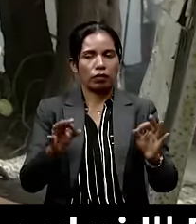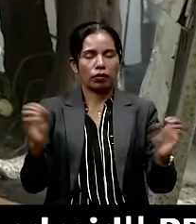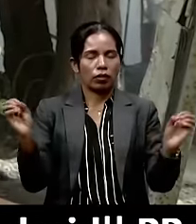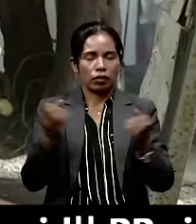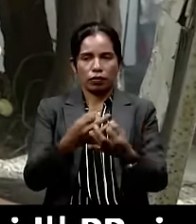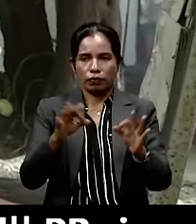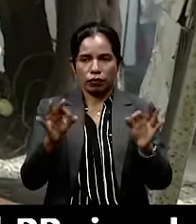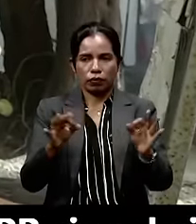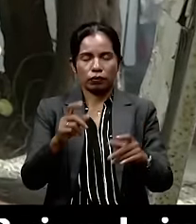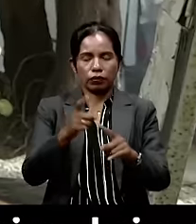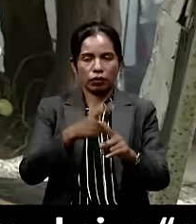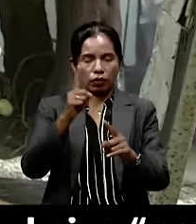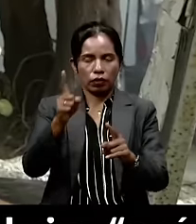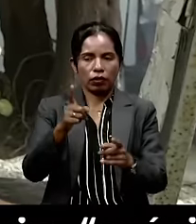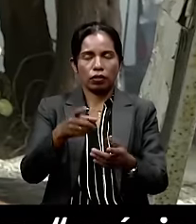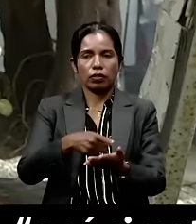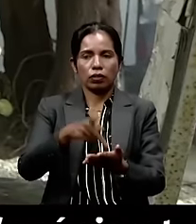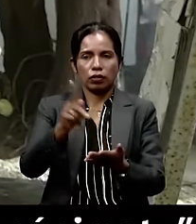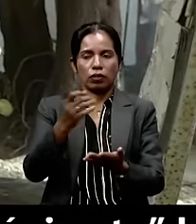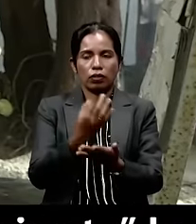lahotu. Fulang ida estor,